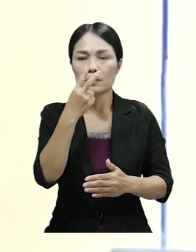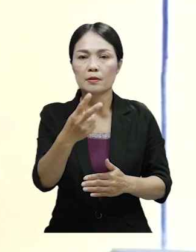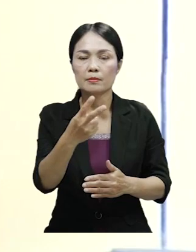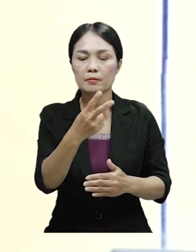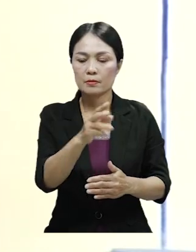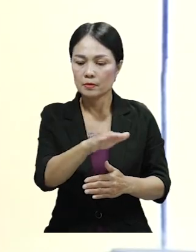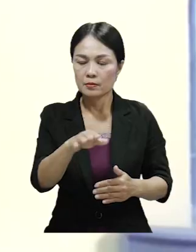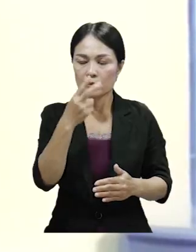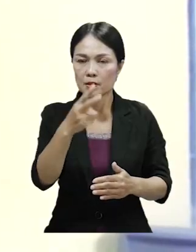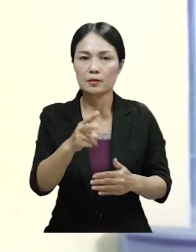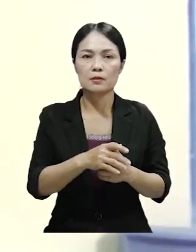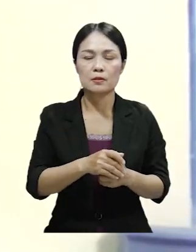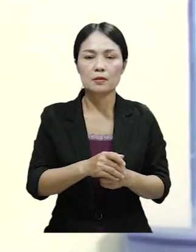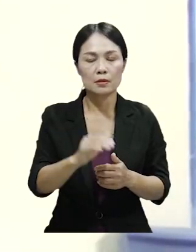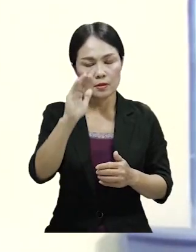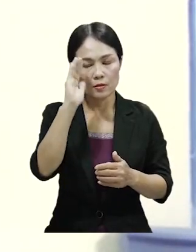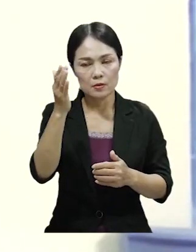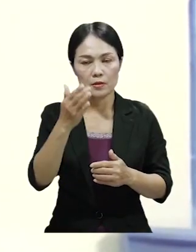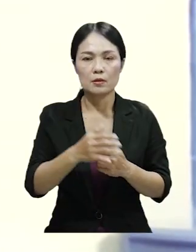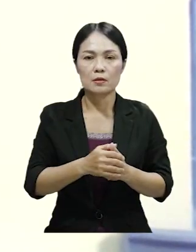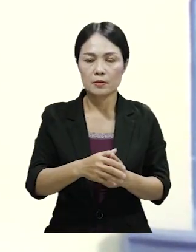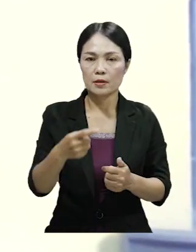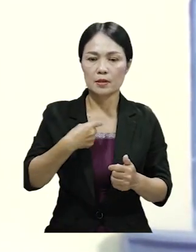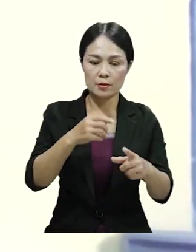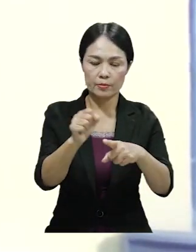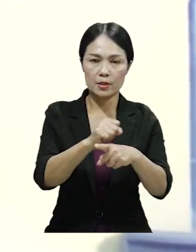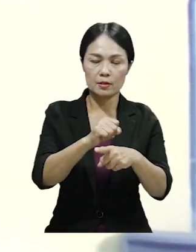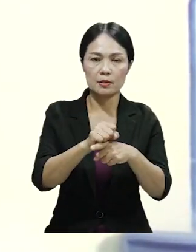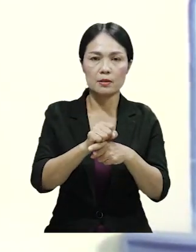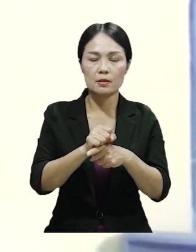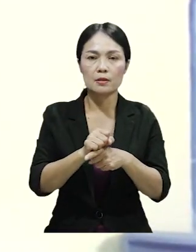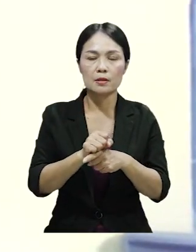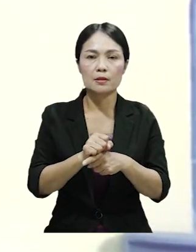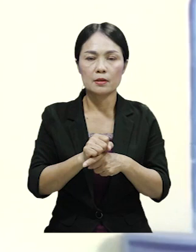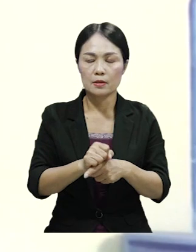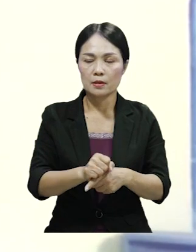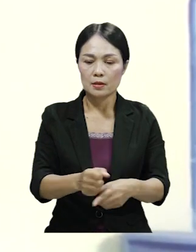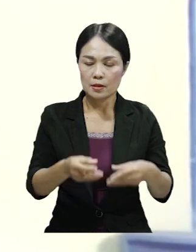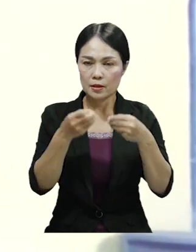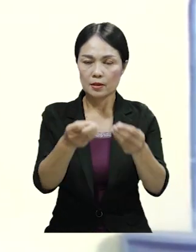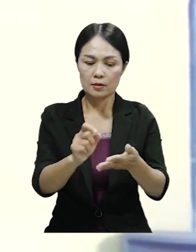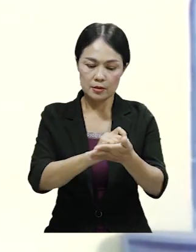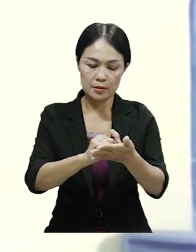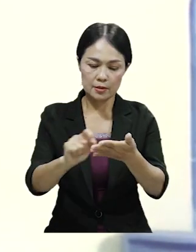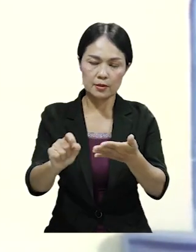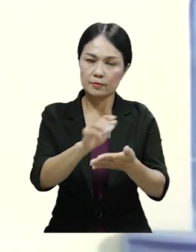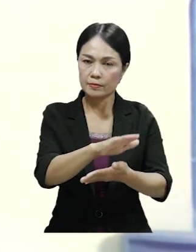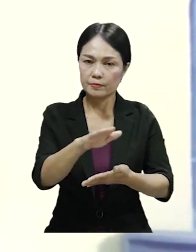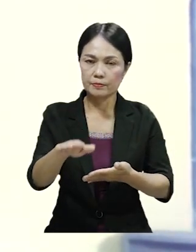មើលឃើញហ៎បាទនេះរូបភាពរបស់លោកគ្រូតាក់ទងនឹងលំហាត់ដែលលោកគ្រូត្រូវឲ្យកូនធ្វើណាកូនណាឲ្យកូនទៅសេ